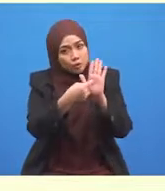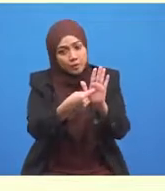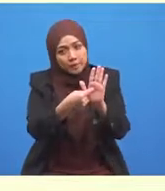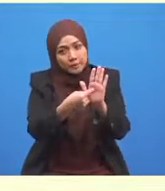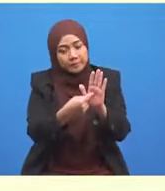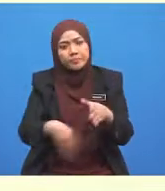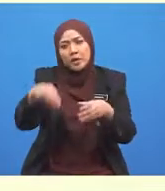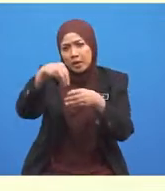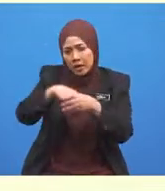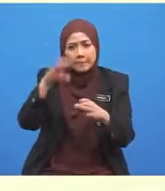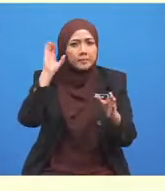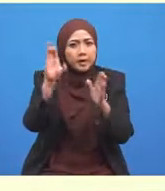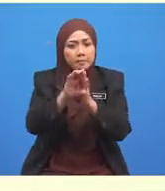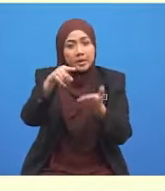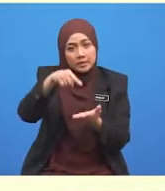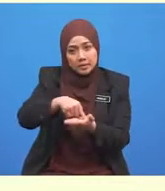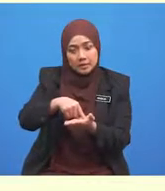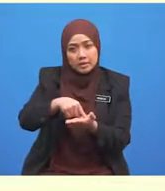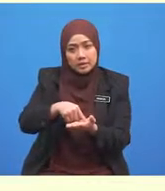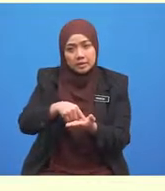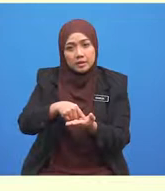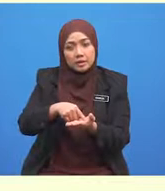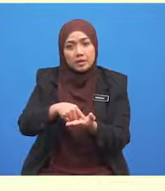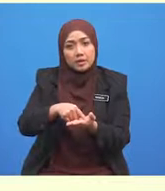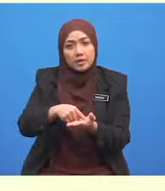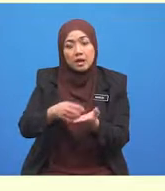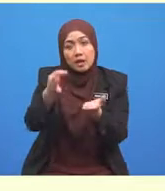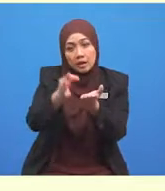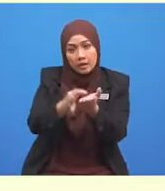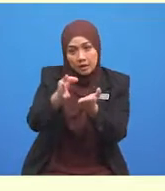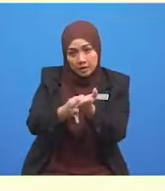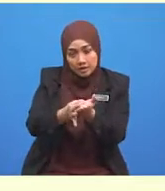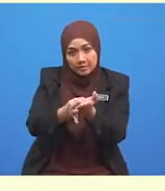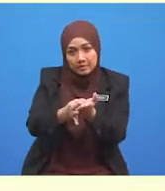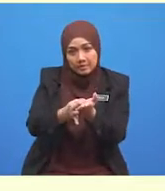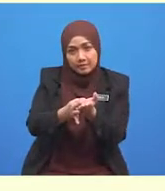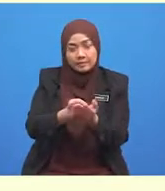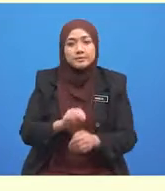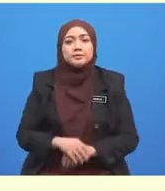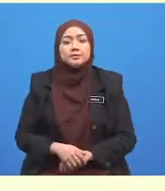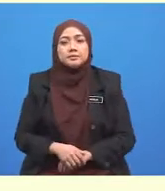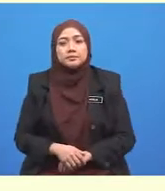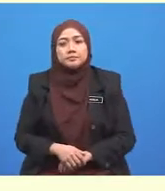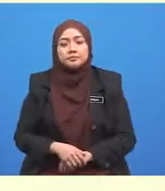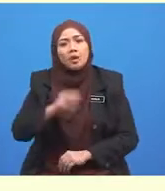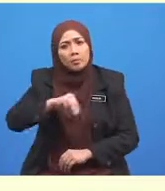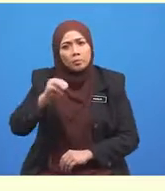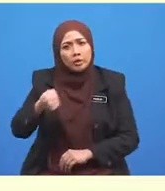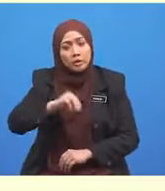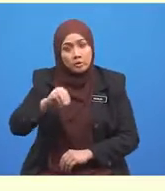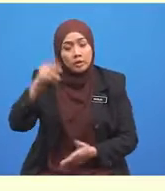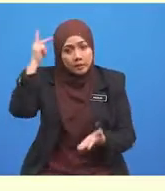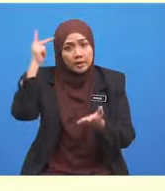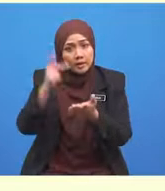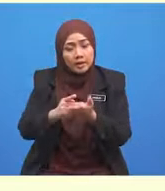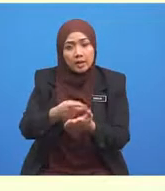Dalam paparan ini menunjukkan mata wang Malaysia dalam bentuk shilling. Murid-murid kenal tak